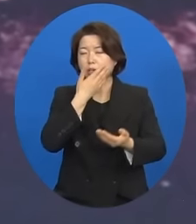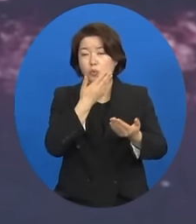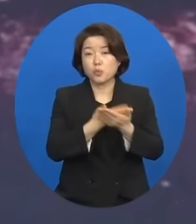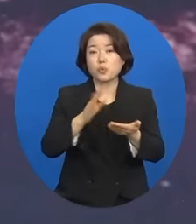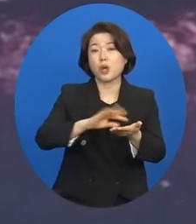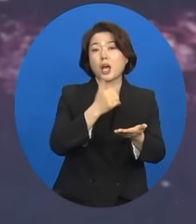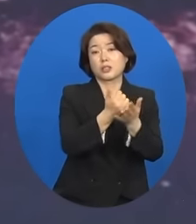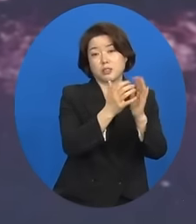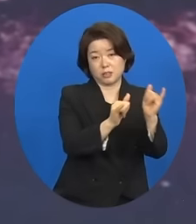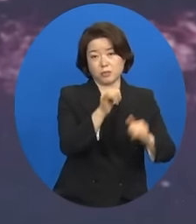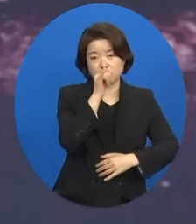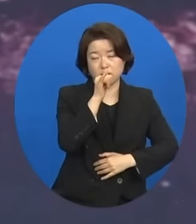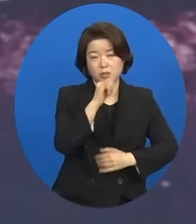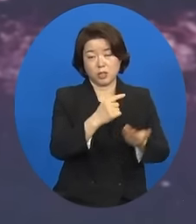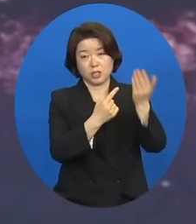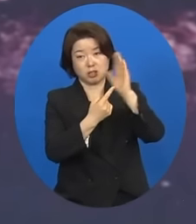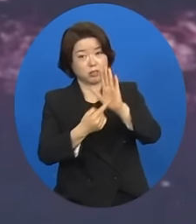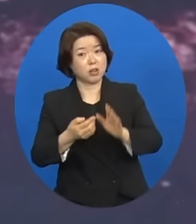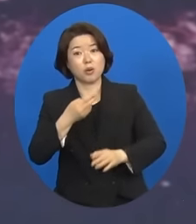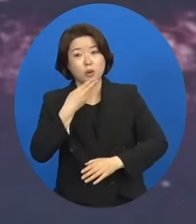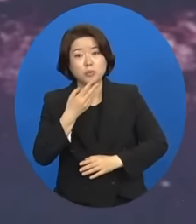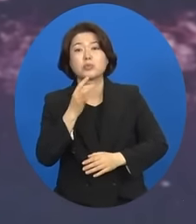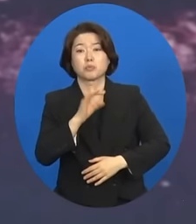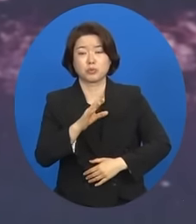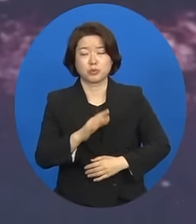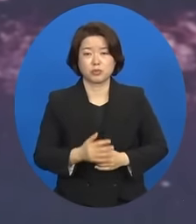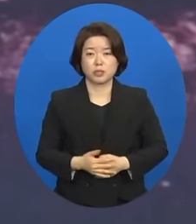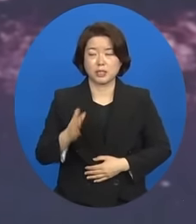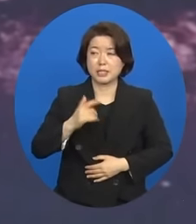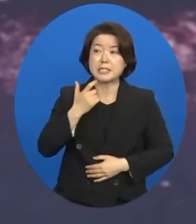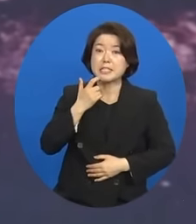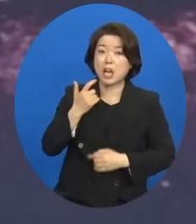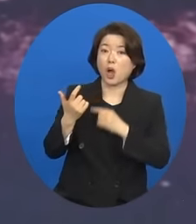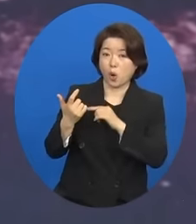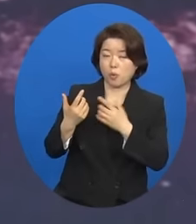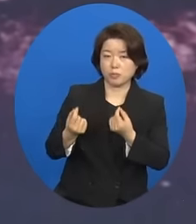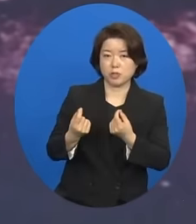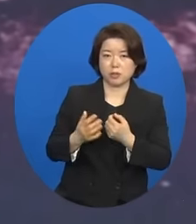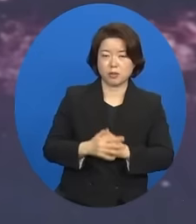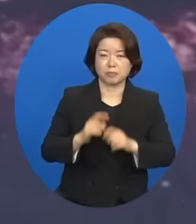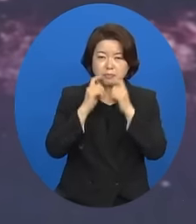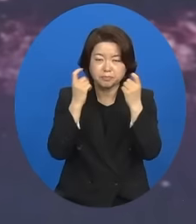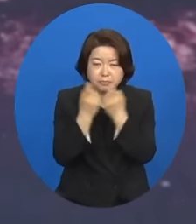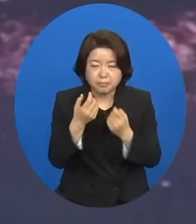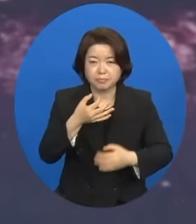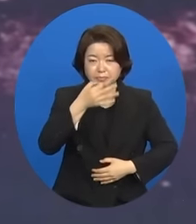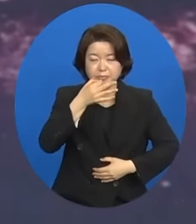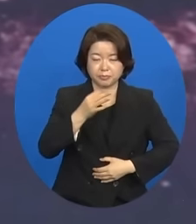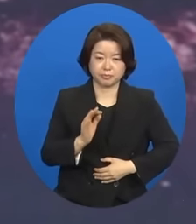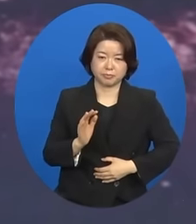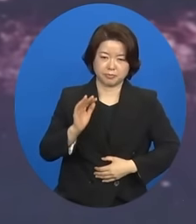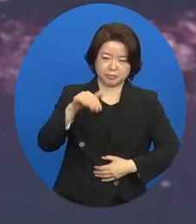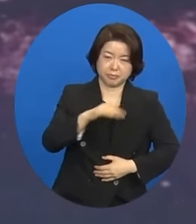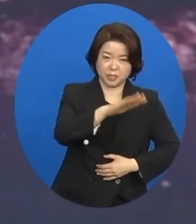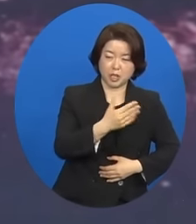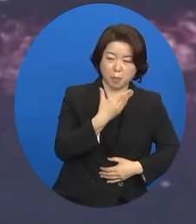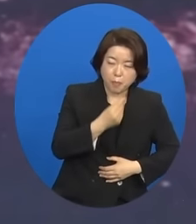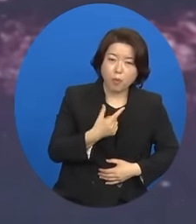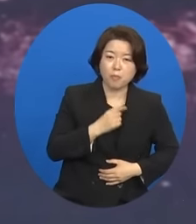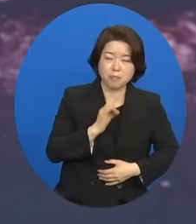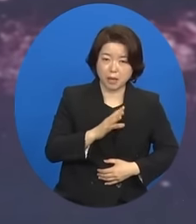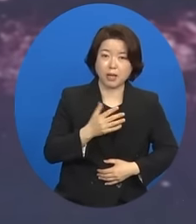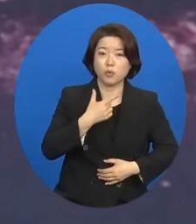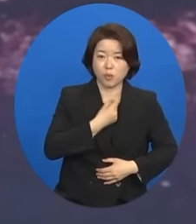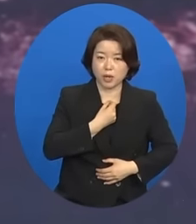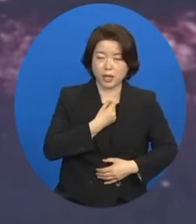참 많이 있습니다 드러나지 않을 뿐이죠 그런데 야곱과 같이 이기적이고 기복적이고 또한이